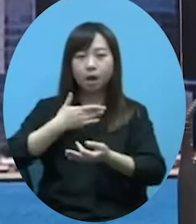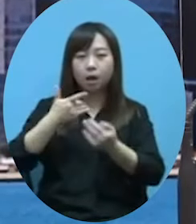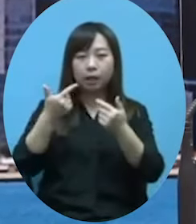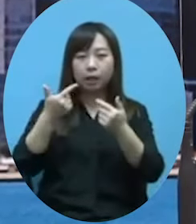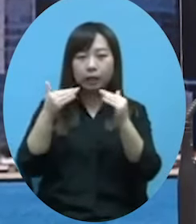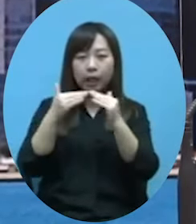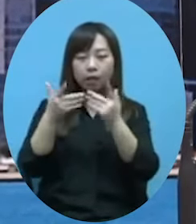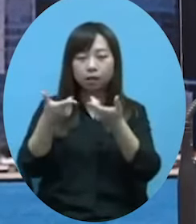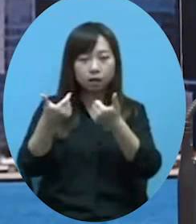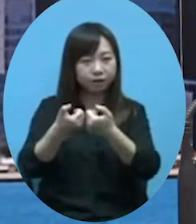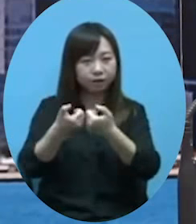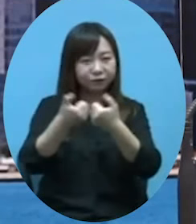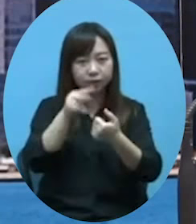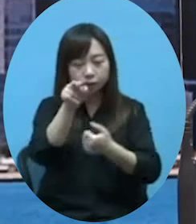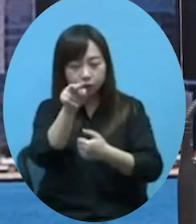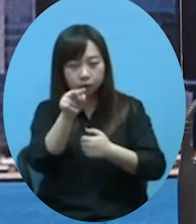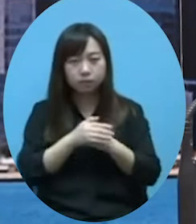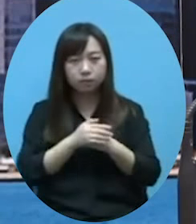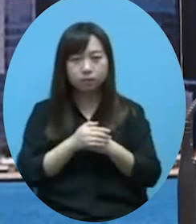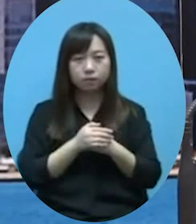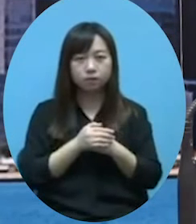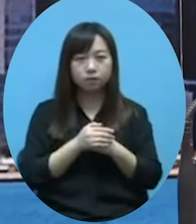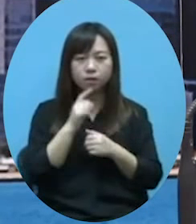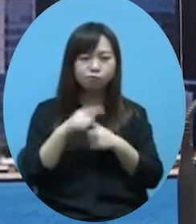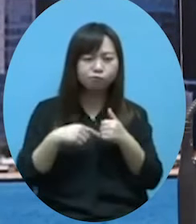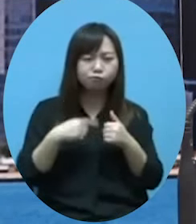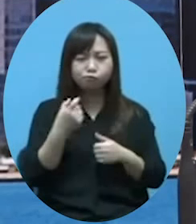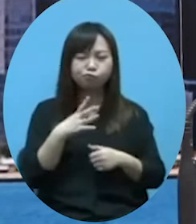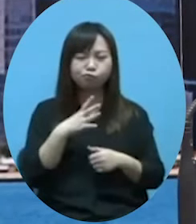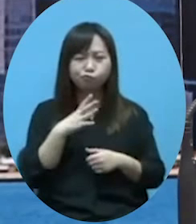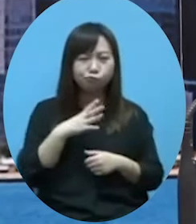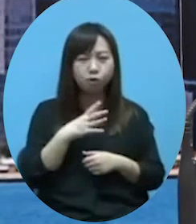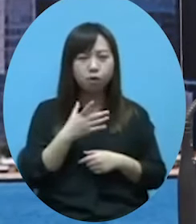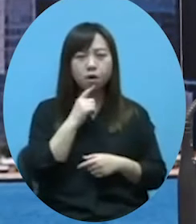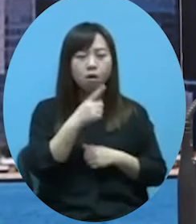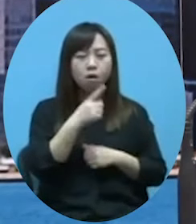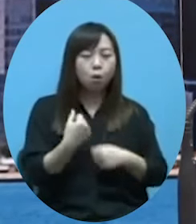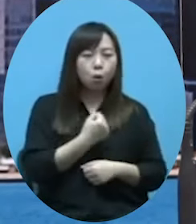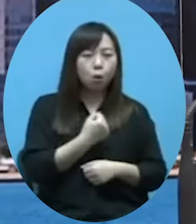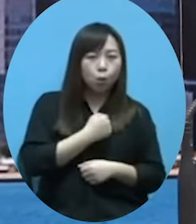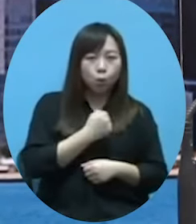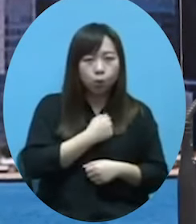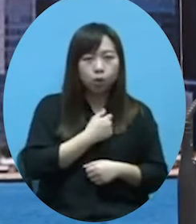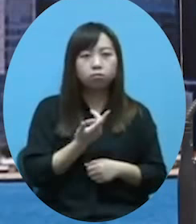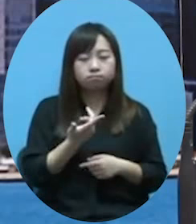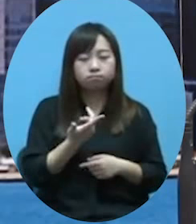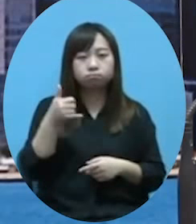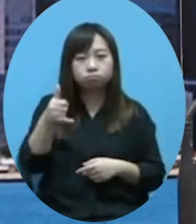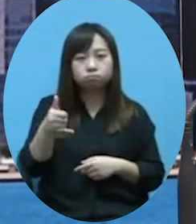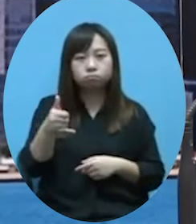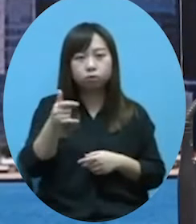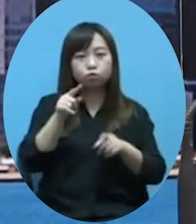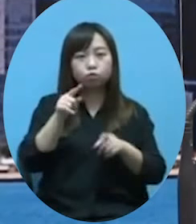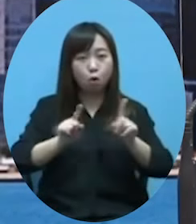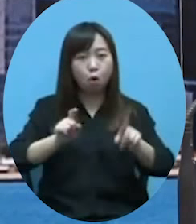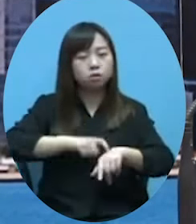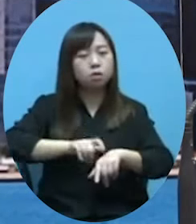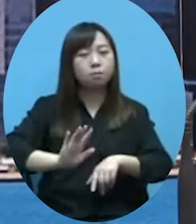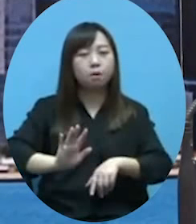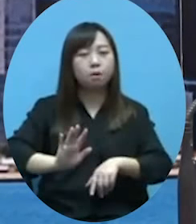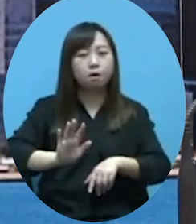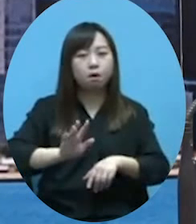宴因為它那時候都是有點不舒服的因為都是很累的所以在那裡就不是逗留了很久的